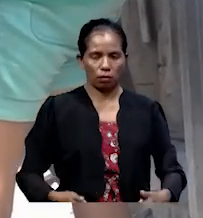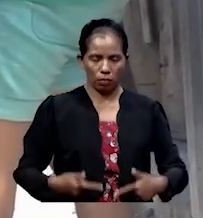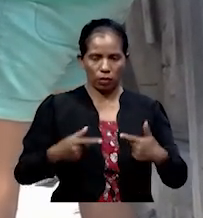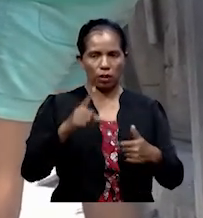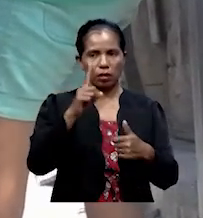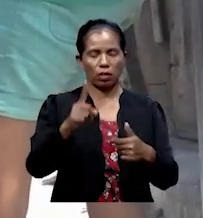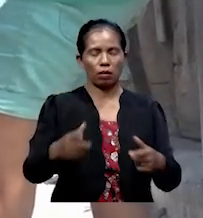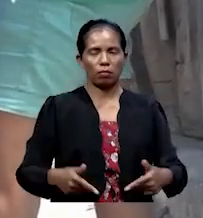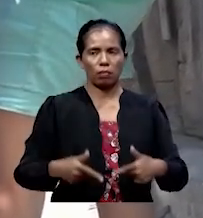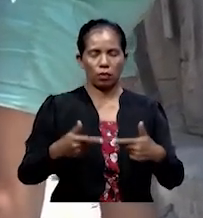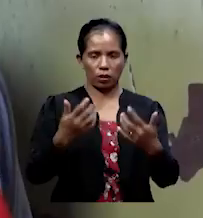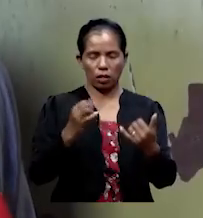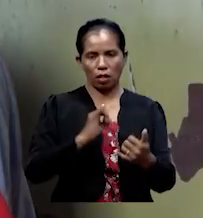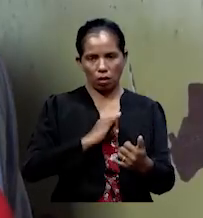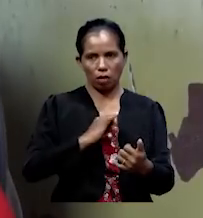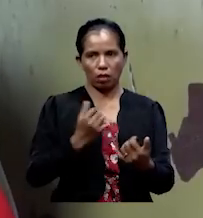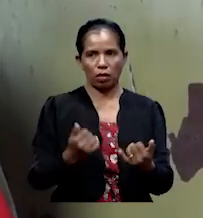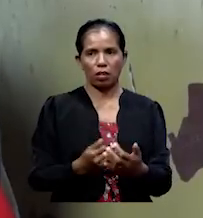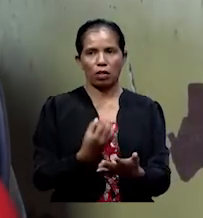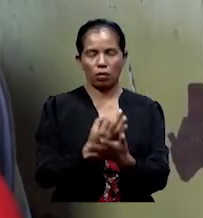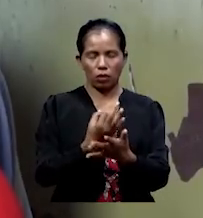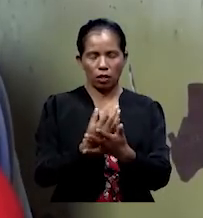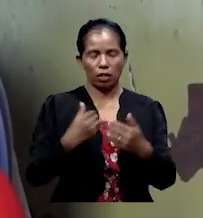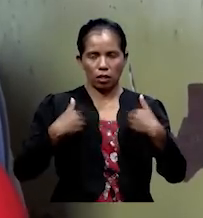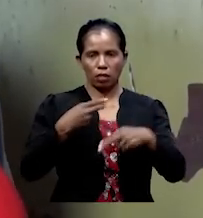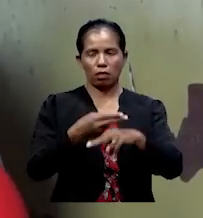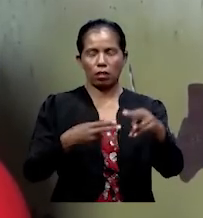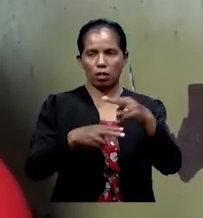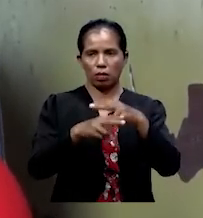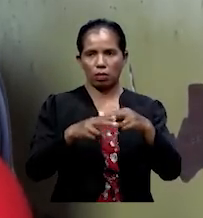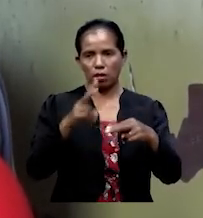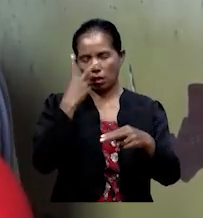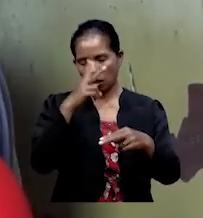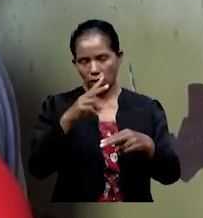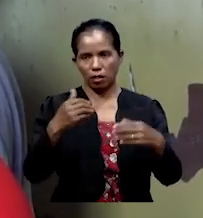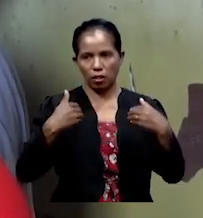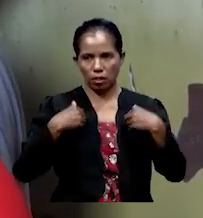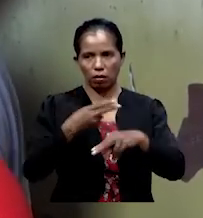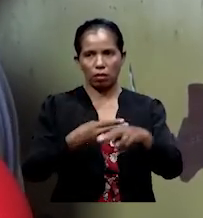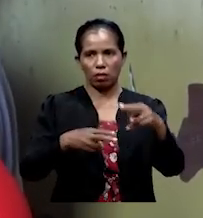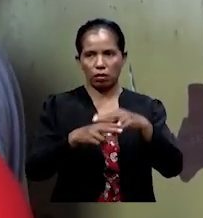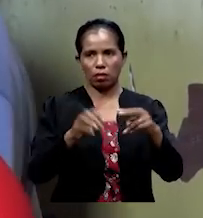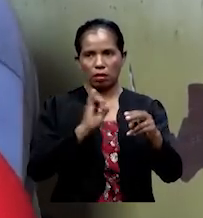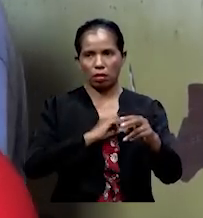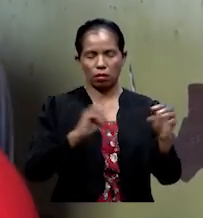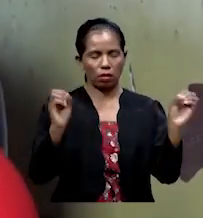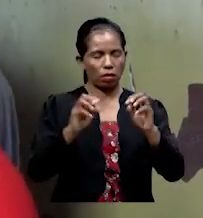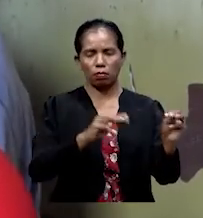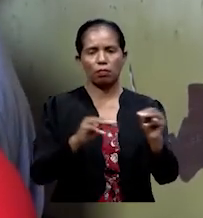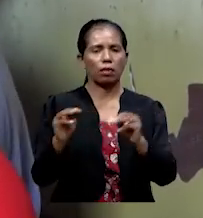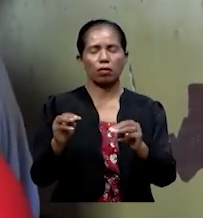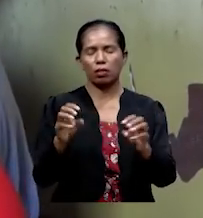moris o kondisyon da haun yang kan. Osang ya una lima. Hari sirung si una lima, neng laika. Siap labukan memang osang laika, anta walon